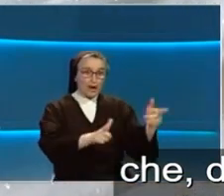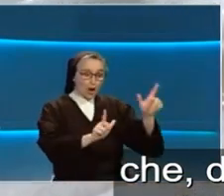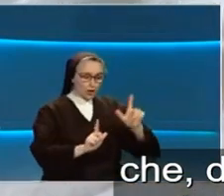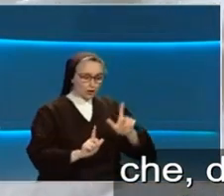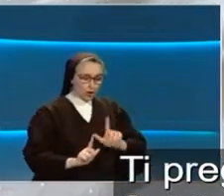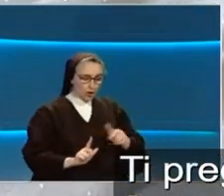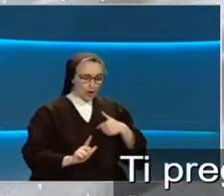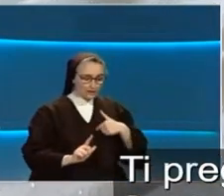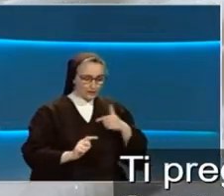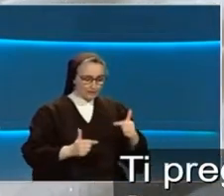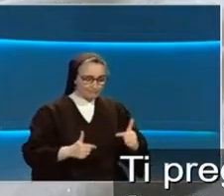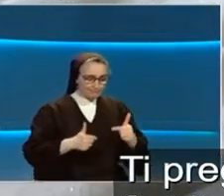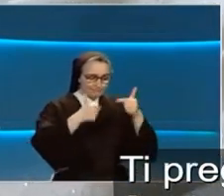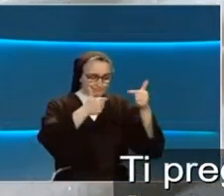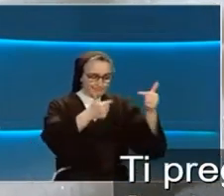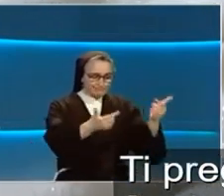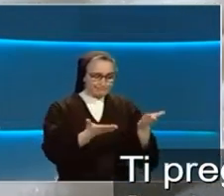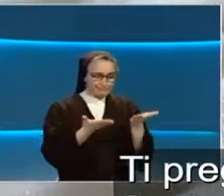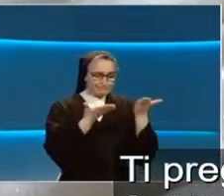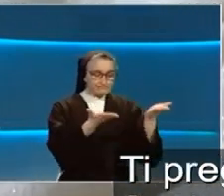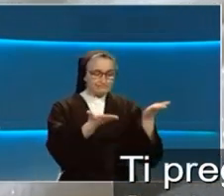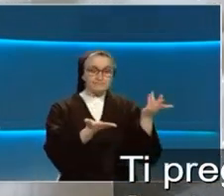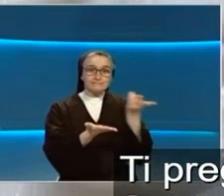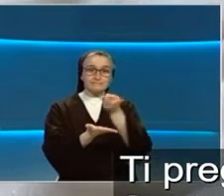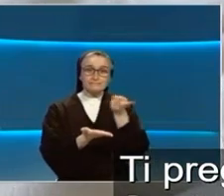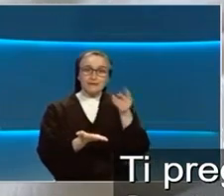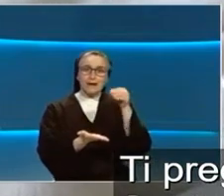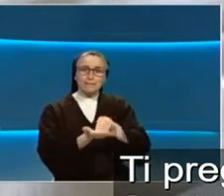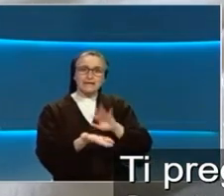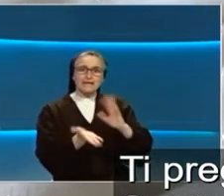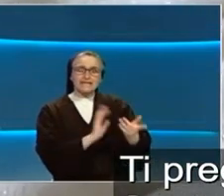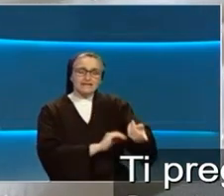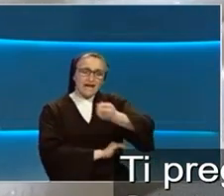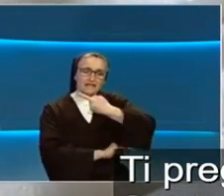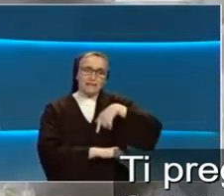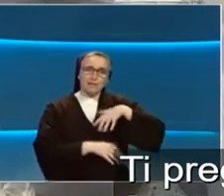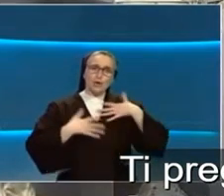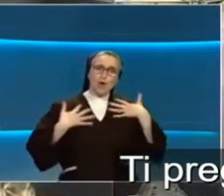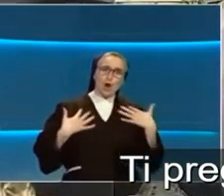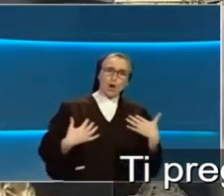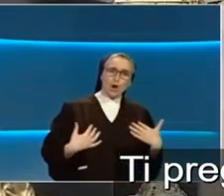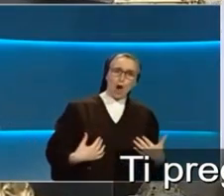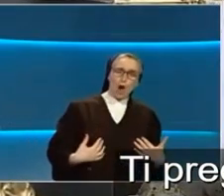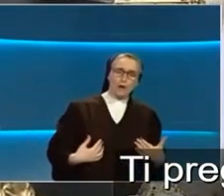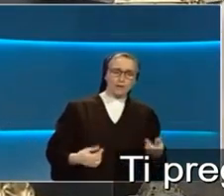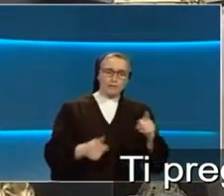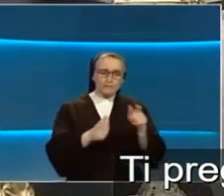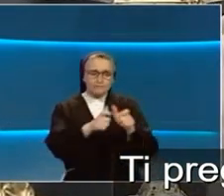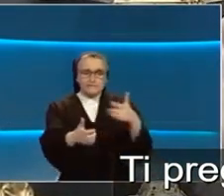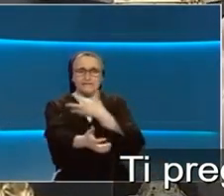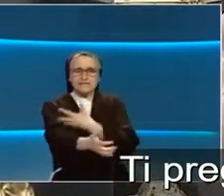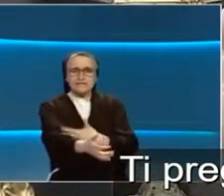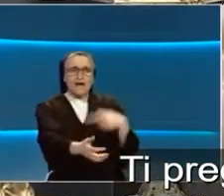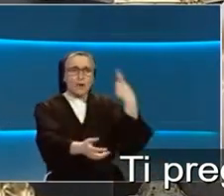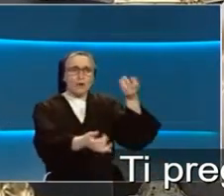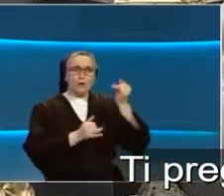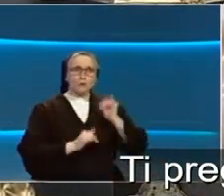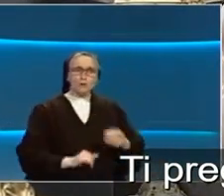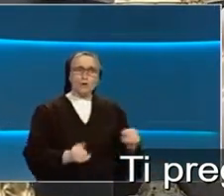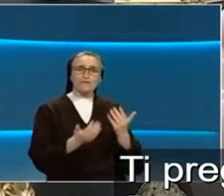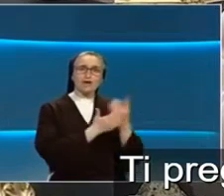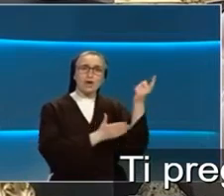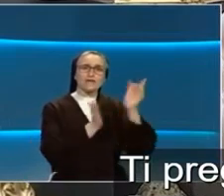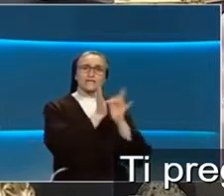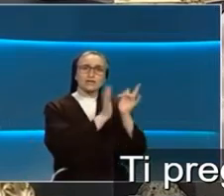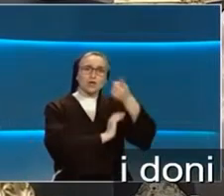odem spiritu sanctificare digneris, ut corpus et sanguis fiant fili tui Domini